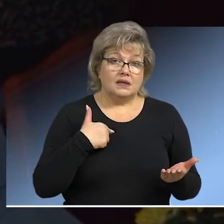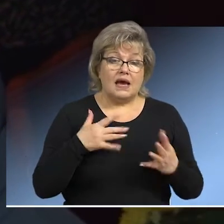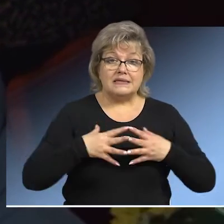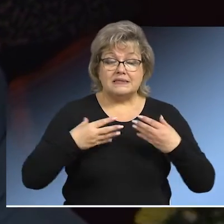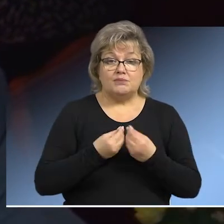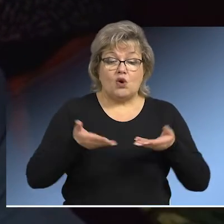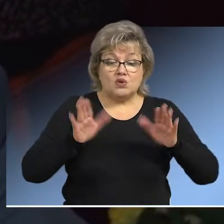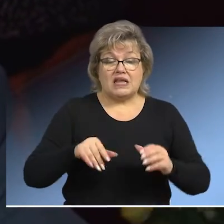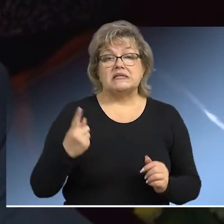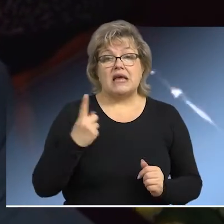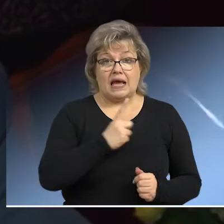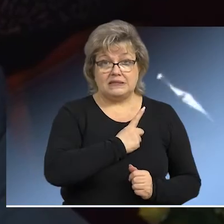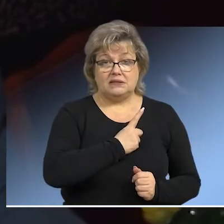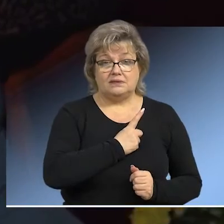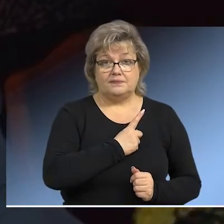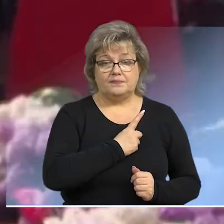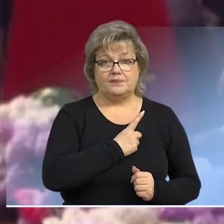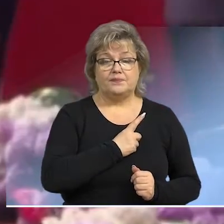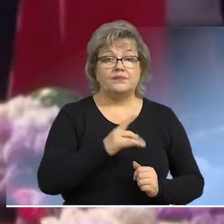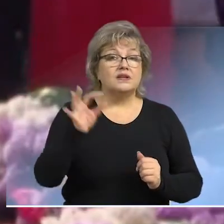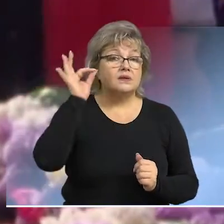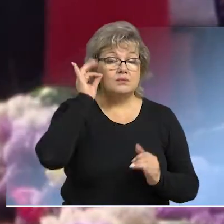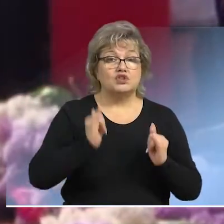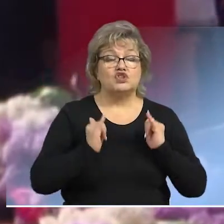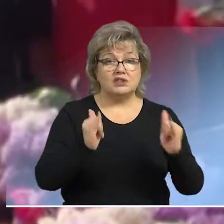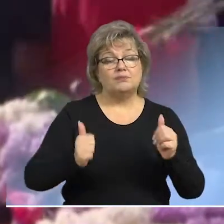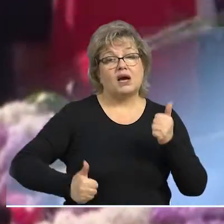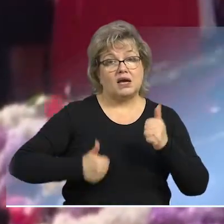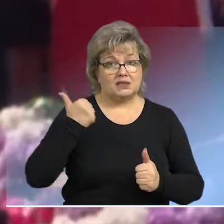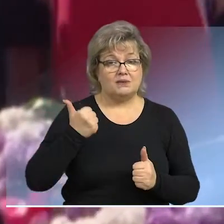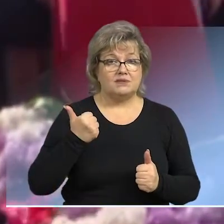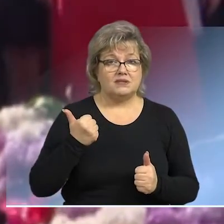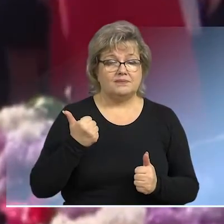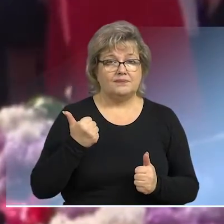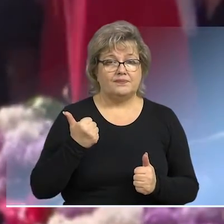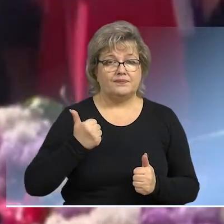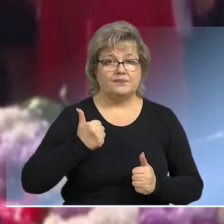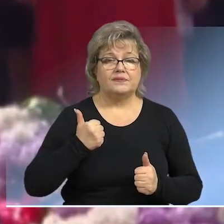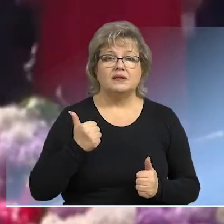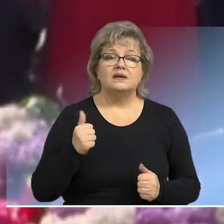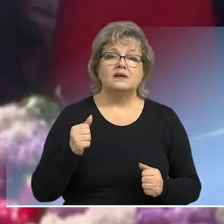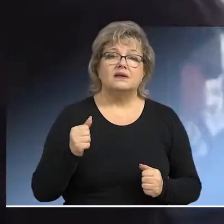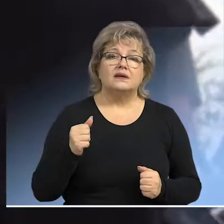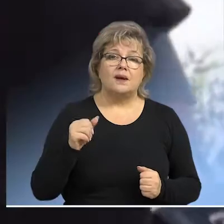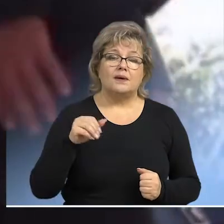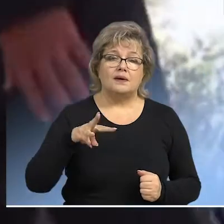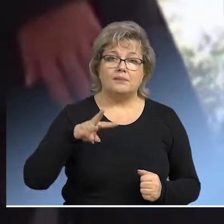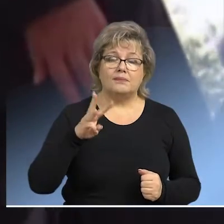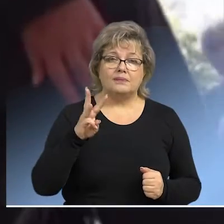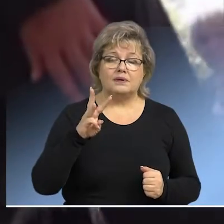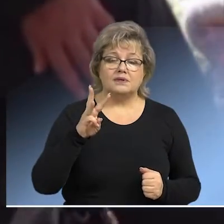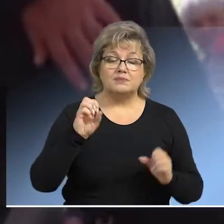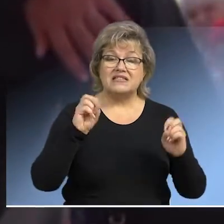Я из семьи остался один. Помним, чтим, гордимся. Галина Орлик, Сергей Сорочинский,